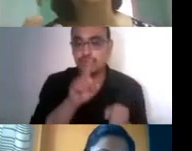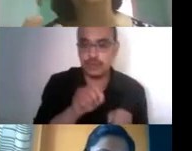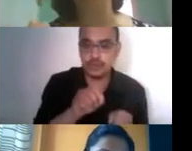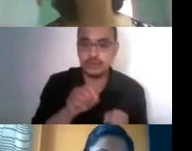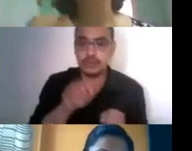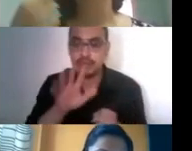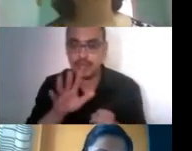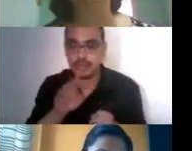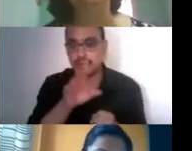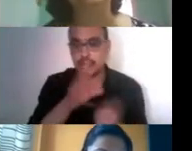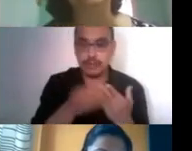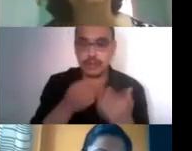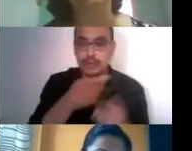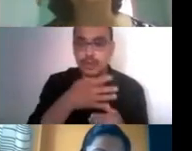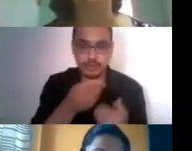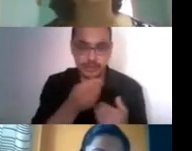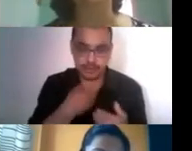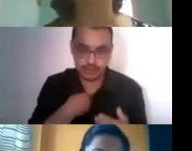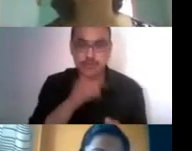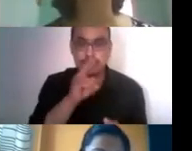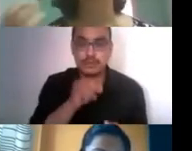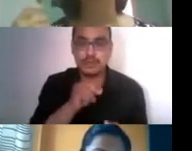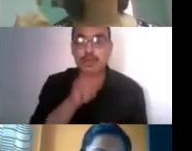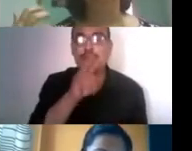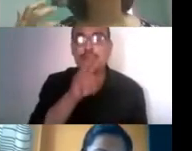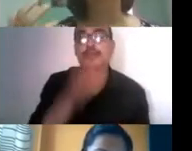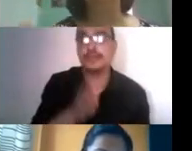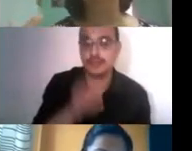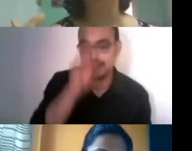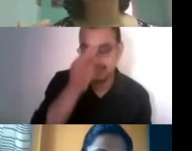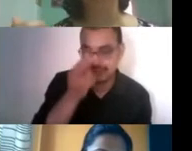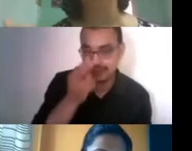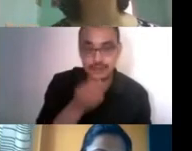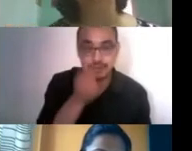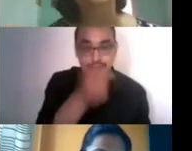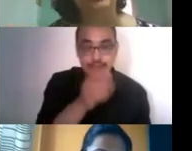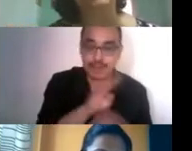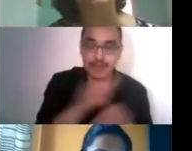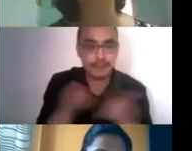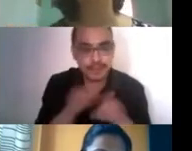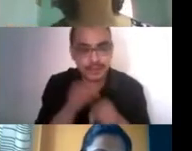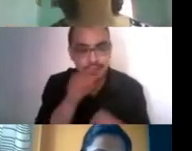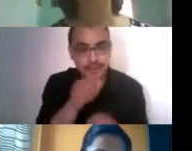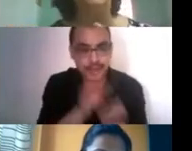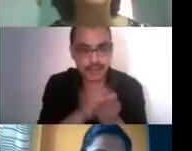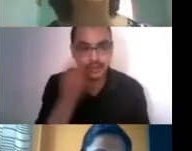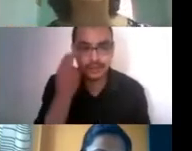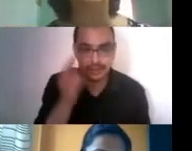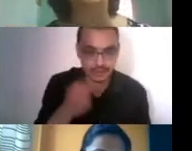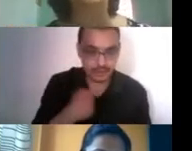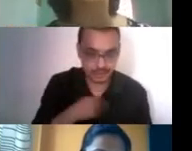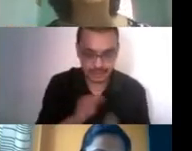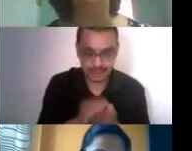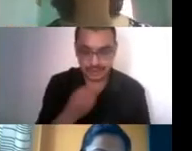10-15 रुपियाँको लागि पनि मलाई पैसा देऊ न भन्न जानुपर्ने हुन्छ, अथवा दिँदाखेरि पनि ए तिमीले लिएर आएको थियौ, तिमीले मलाई राख्न